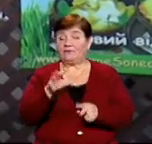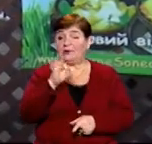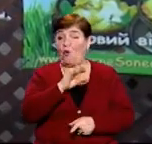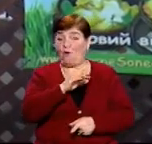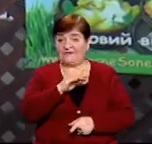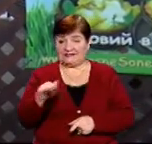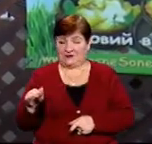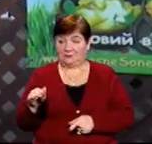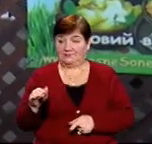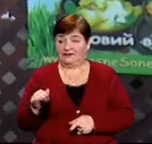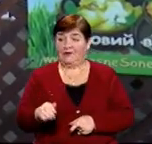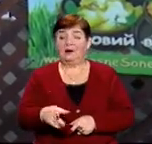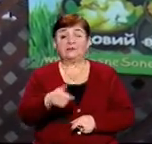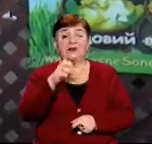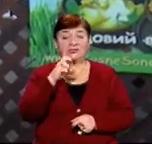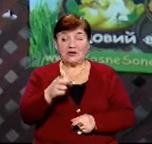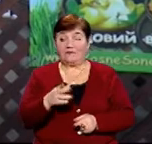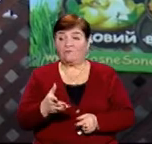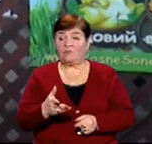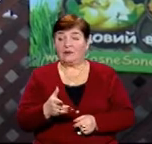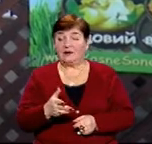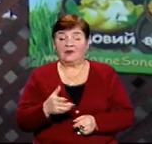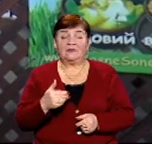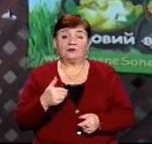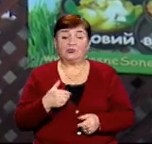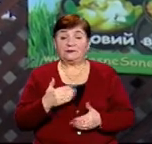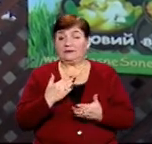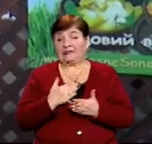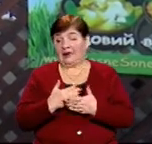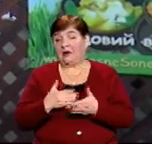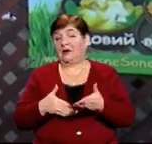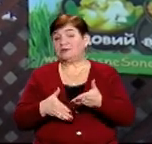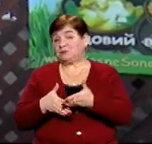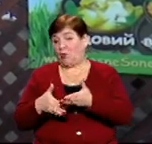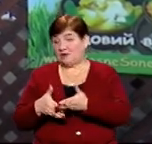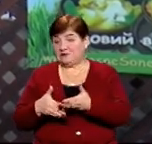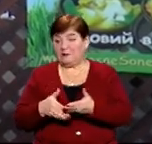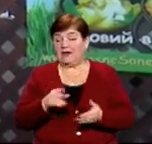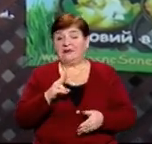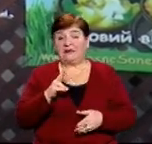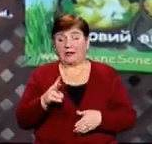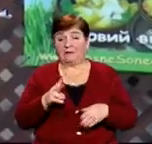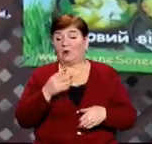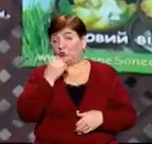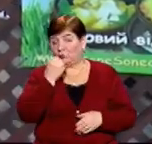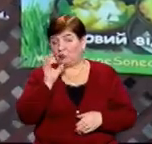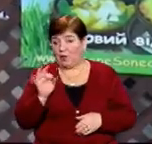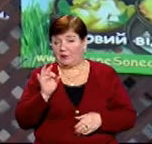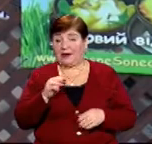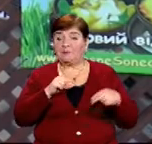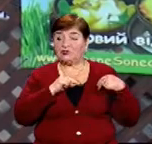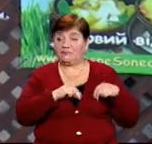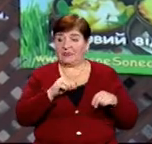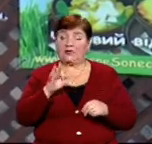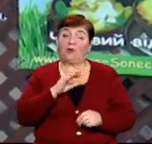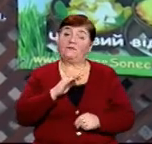По-перше, гроші йдуть в державу, а не кашетлявим способом, средством. Я думаю, що правильно працювати буде тільки офіційно. Якщо